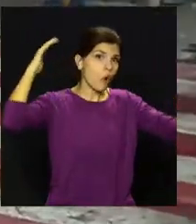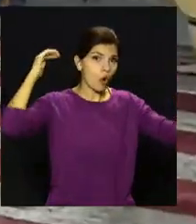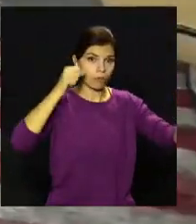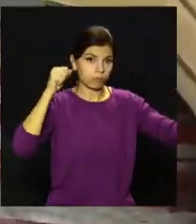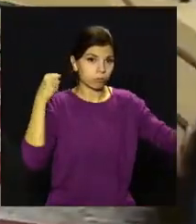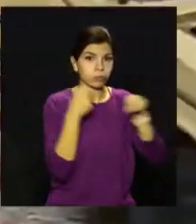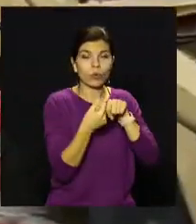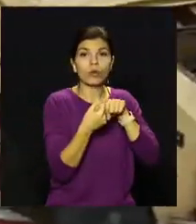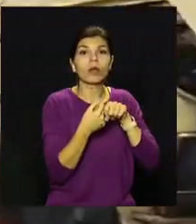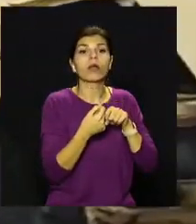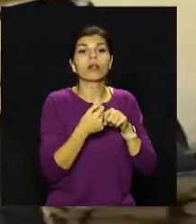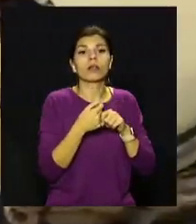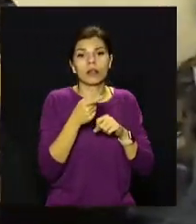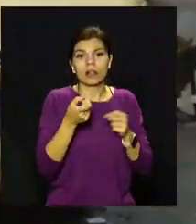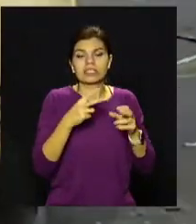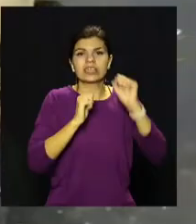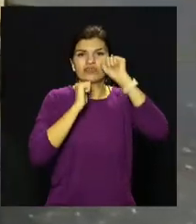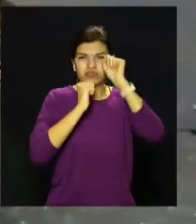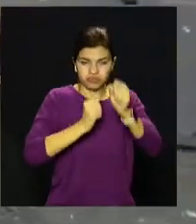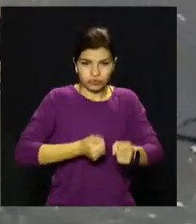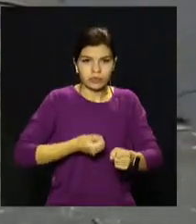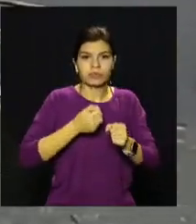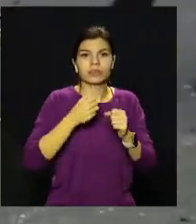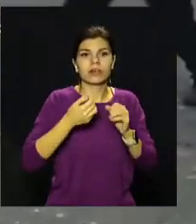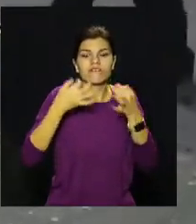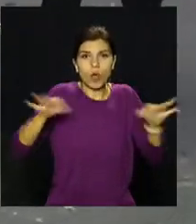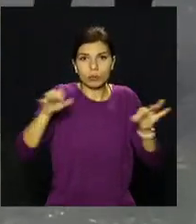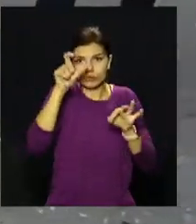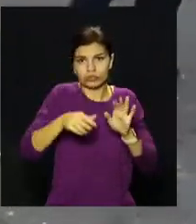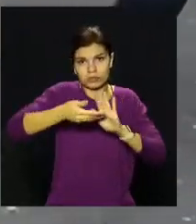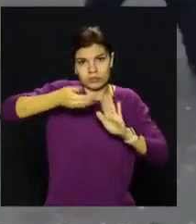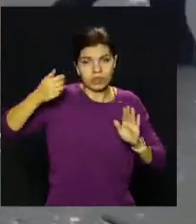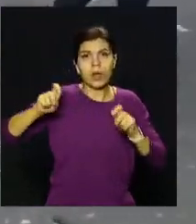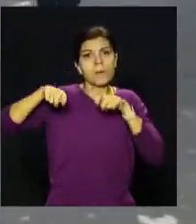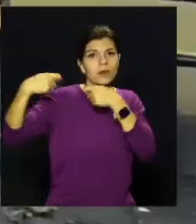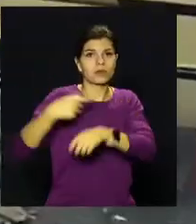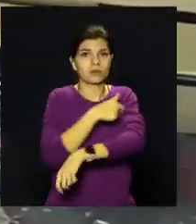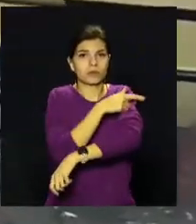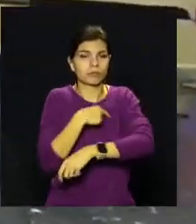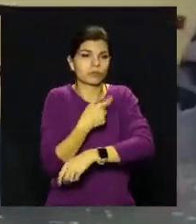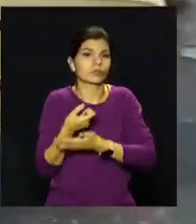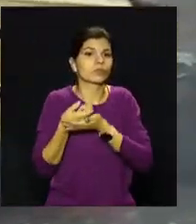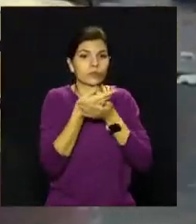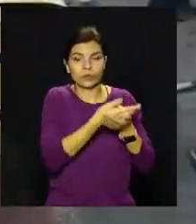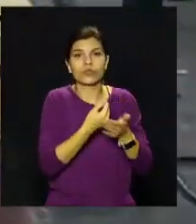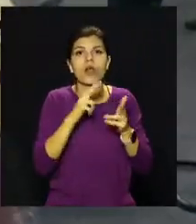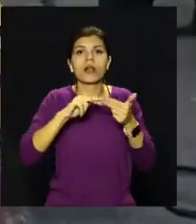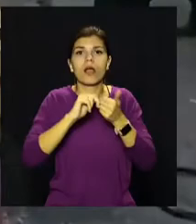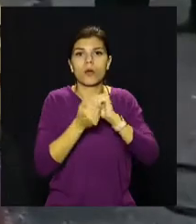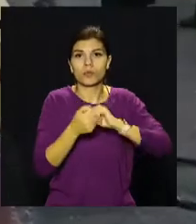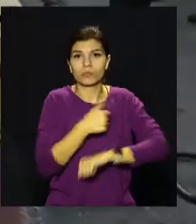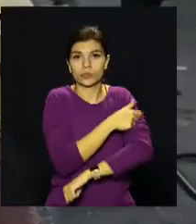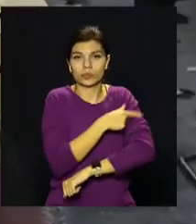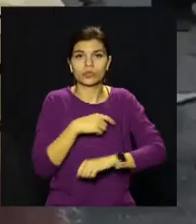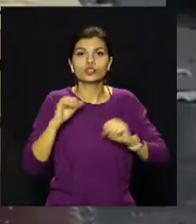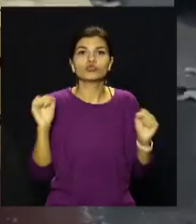Рятувальники за допомогою бензоріза визволили постраждалого водія та передали медикам. Його ушпиталили до Кам'янської міської